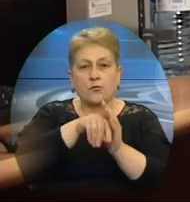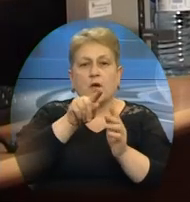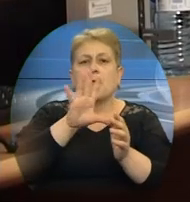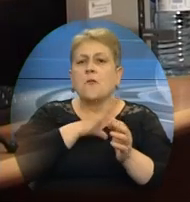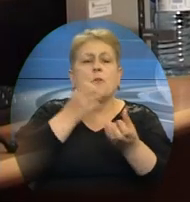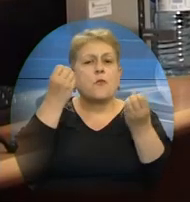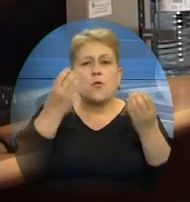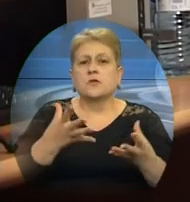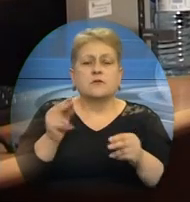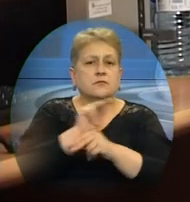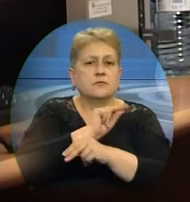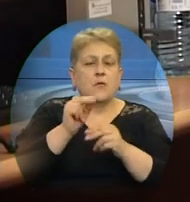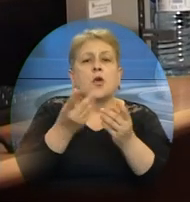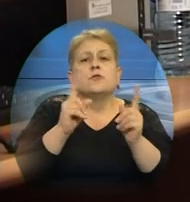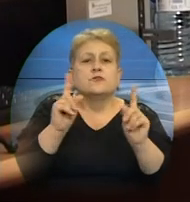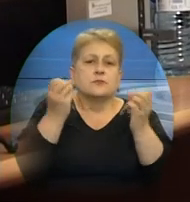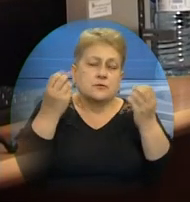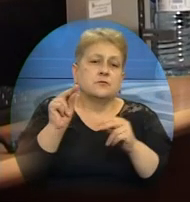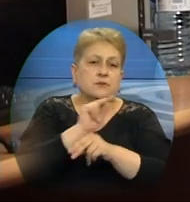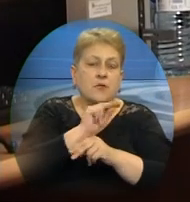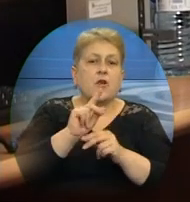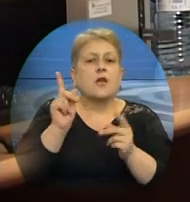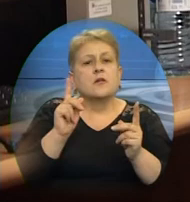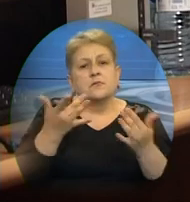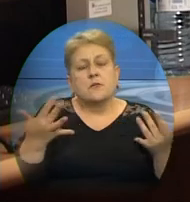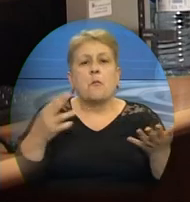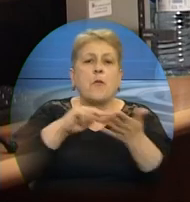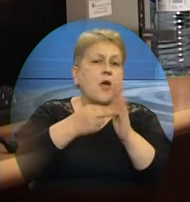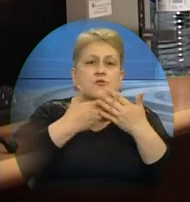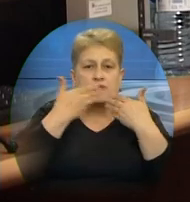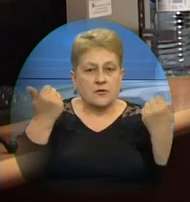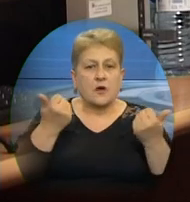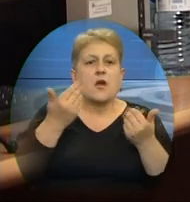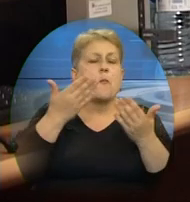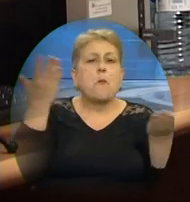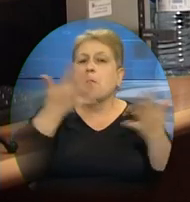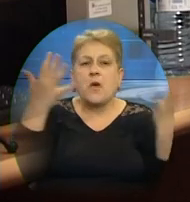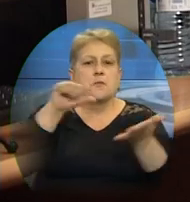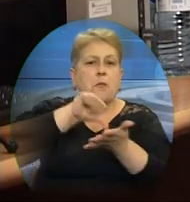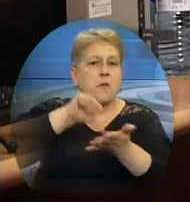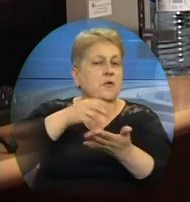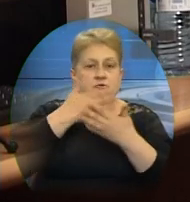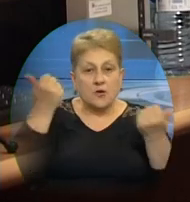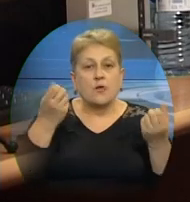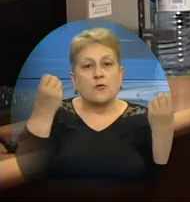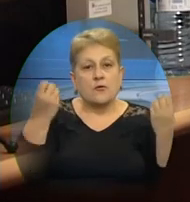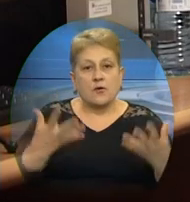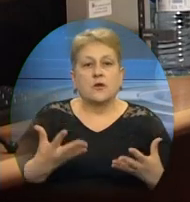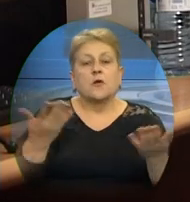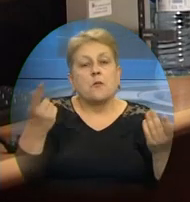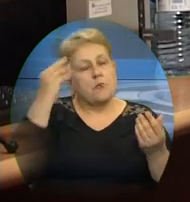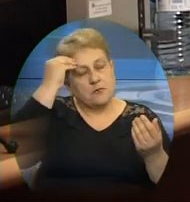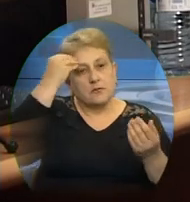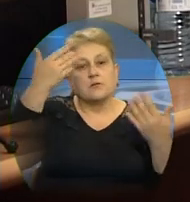զուտ վերականգնողական միջոց էր։ Ինչ որ ամբիցիա, պլաներ չկար մեծ բեմեր դուրս գալու։ Ուղղակի այդպիսի